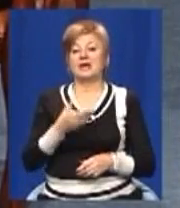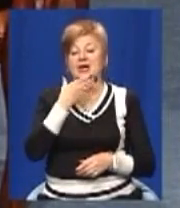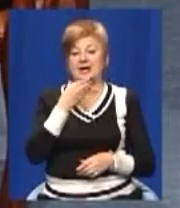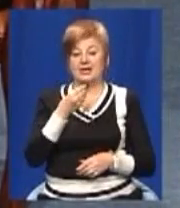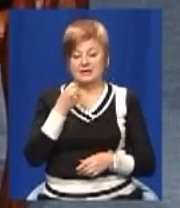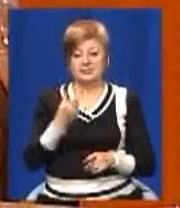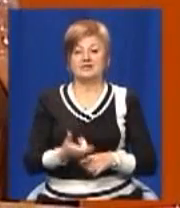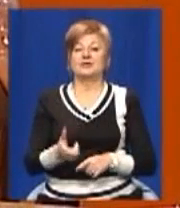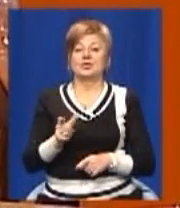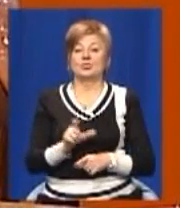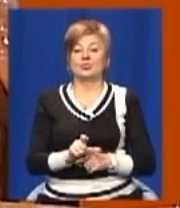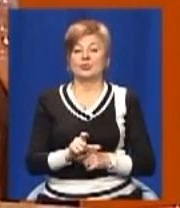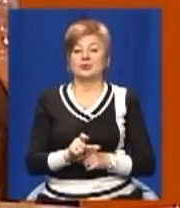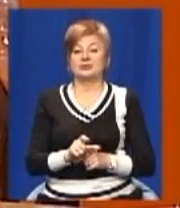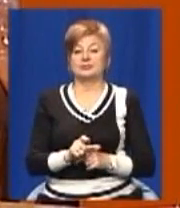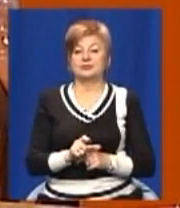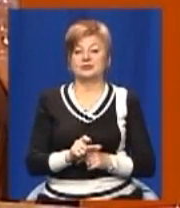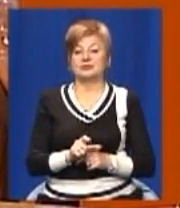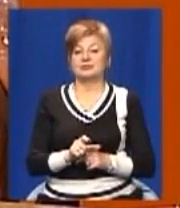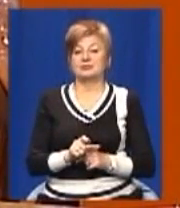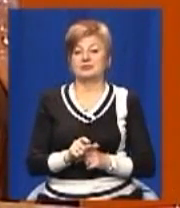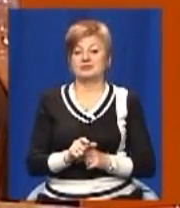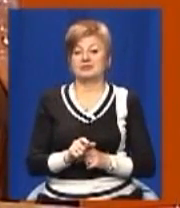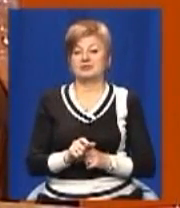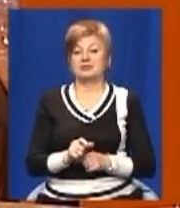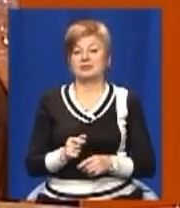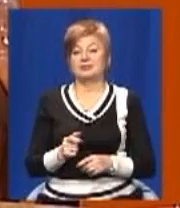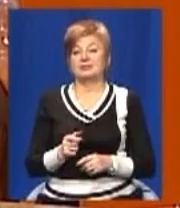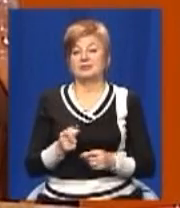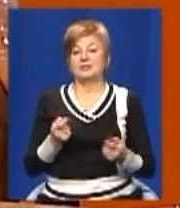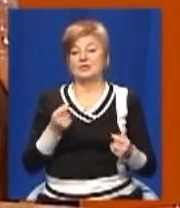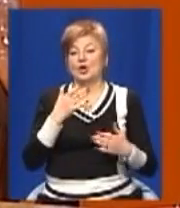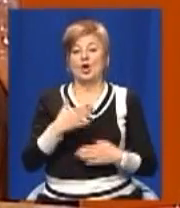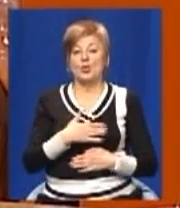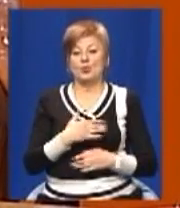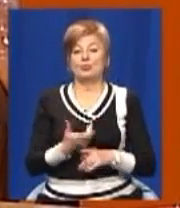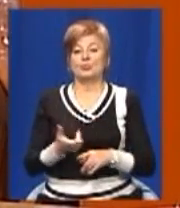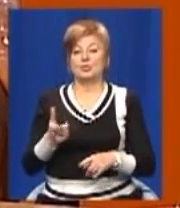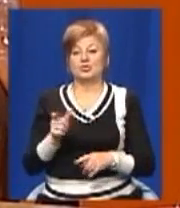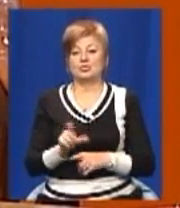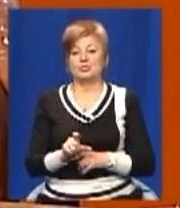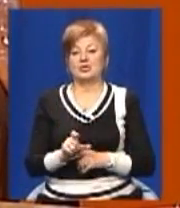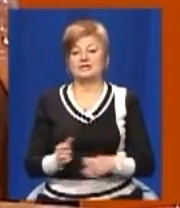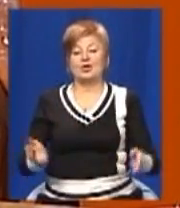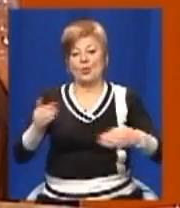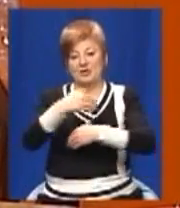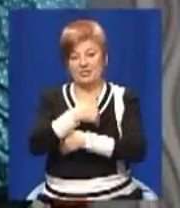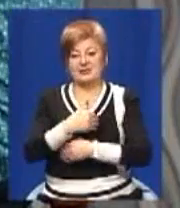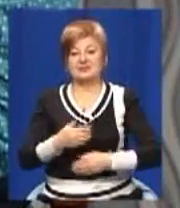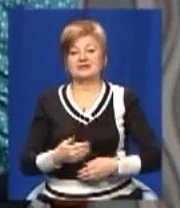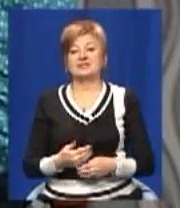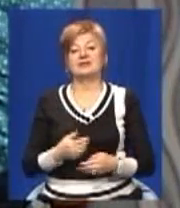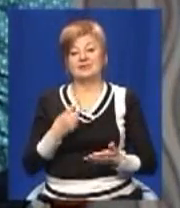красивий він. І такий приємний. Він любить дуже, ну, обніматися.